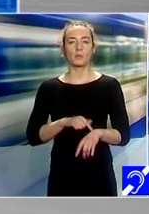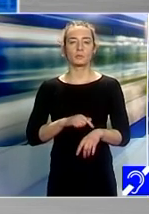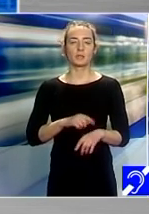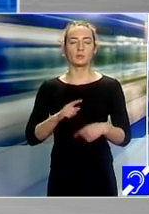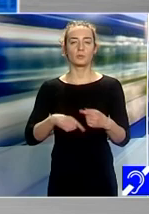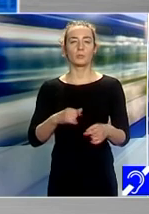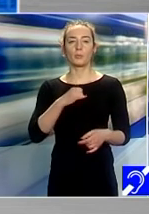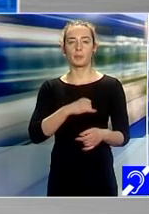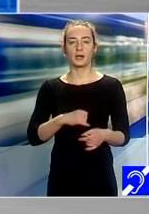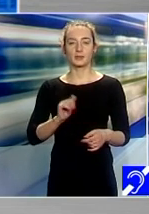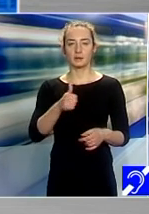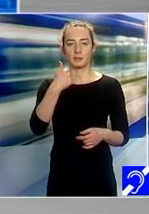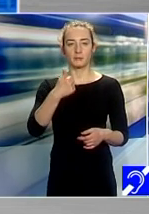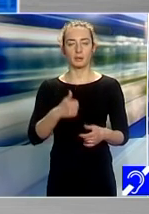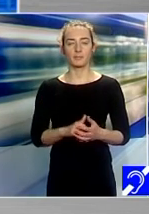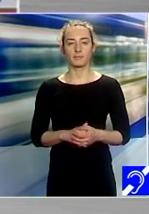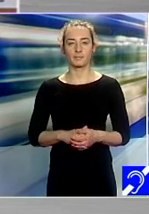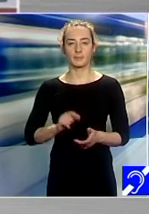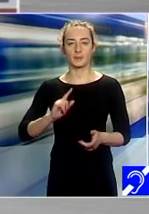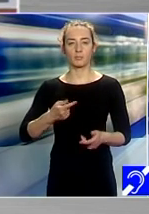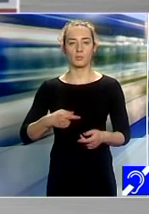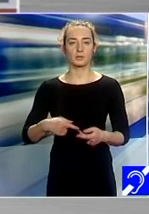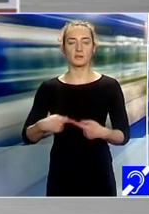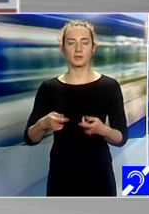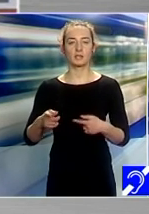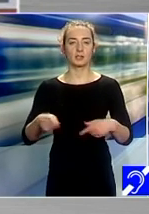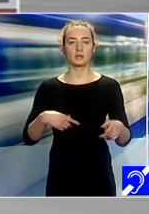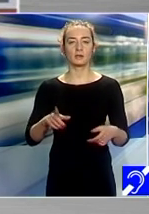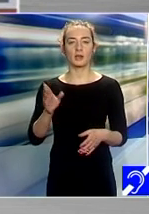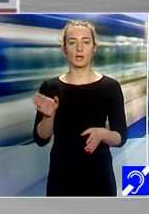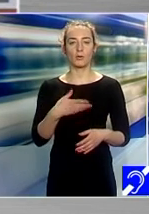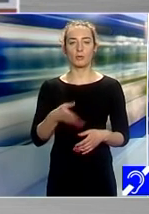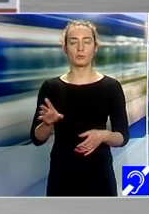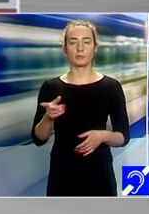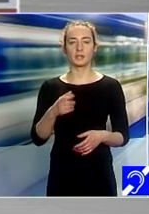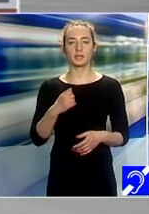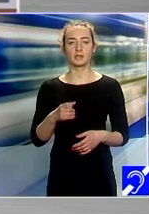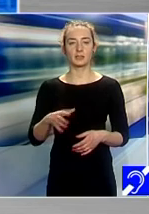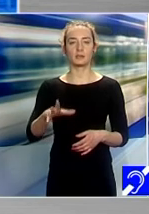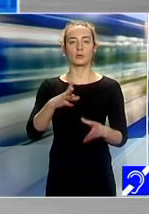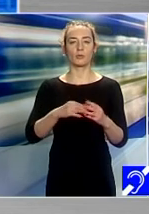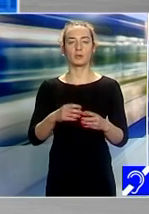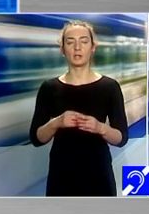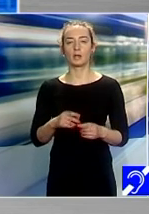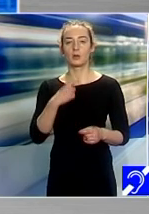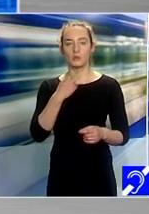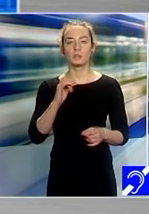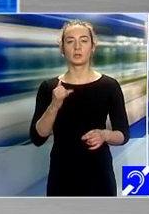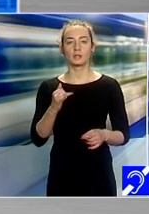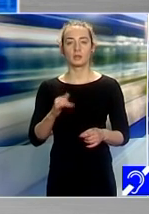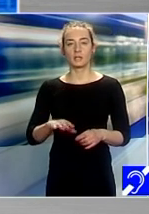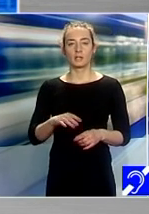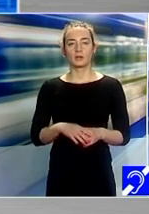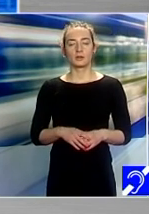mastectomia. Și pot să vină din orice colț al țării? Sigur, da, am avut chiar din toată țara.